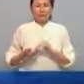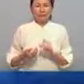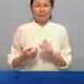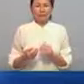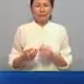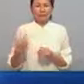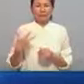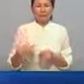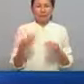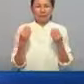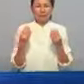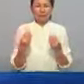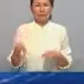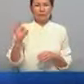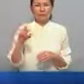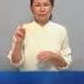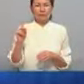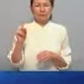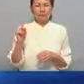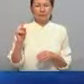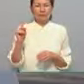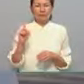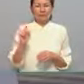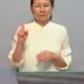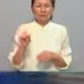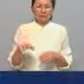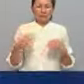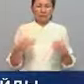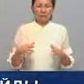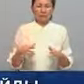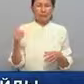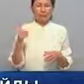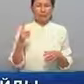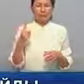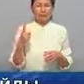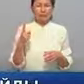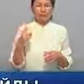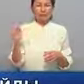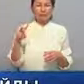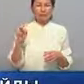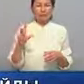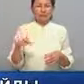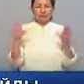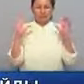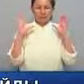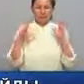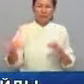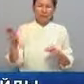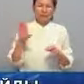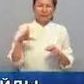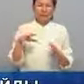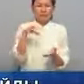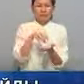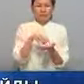күн ораза ұстап болғаннан кейін бір Аллаға сыйынып, барлық адамдар мешітке таң атқанда